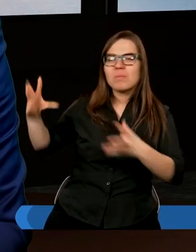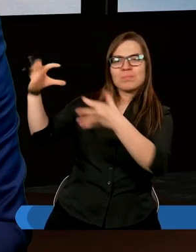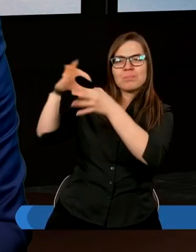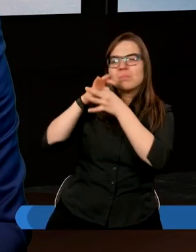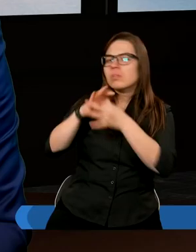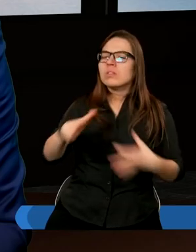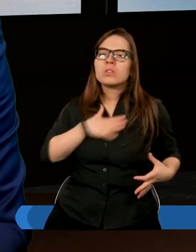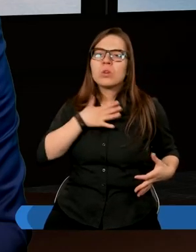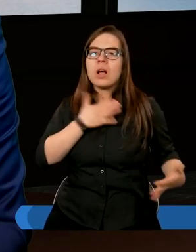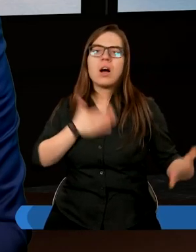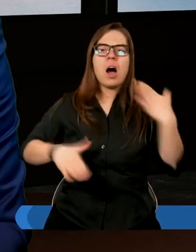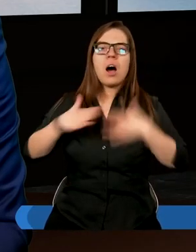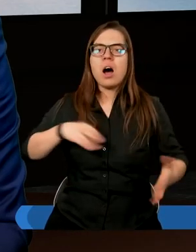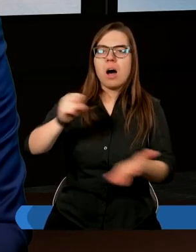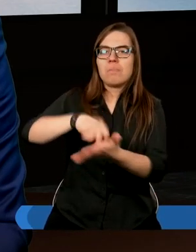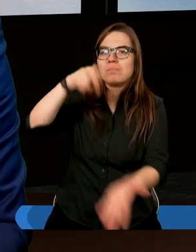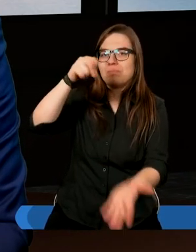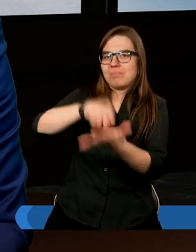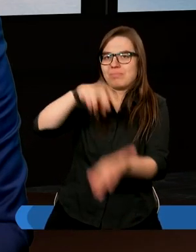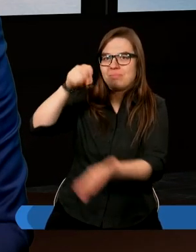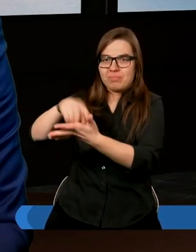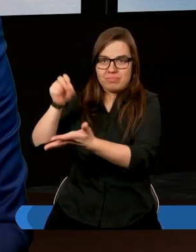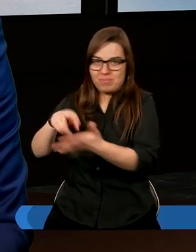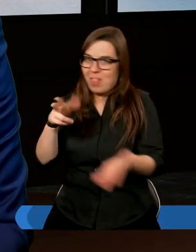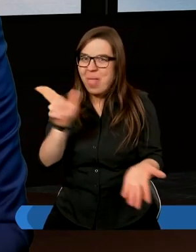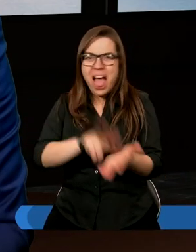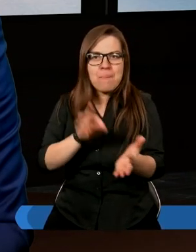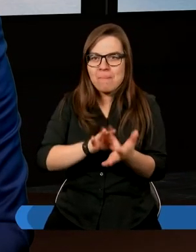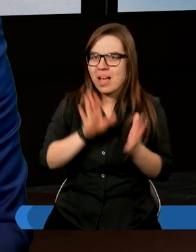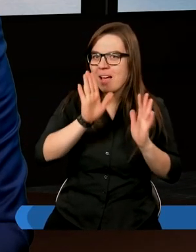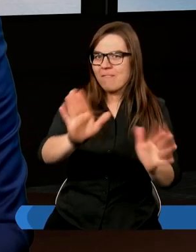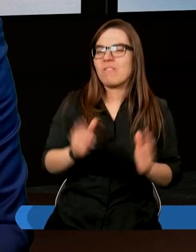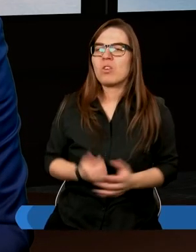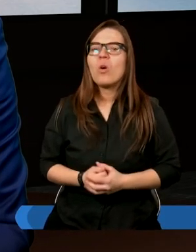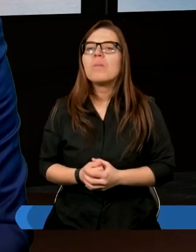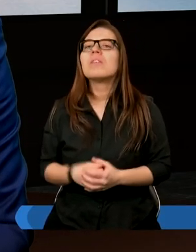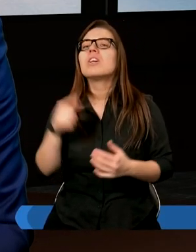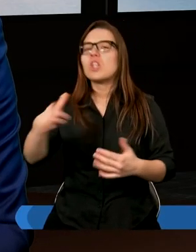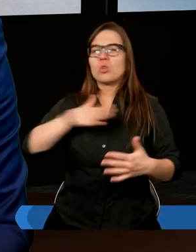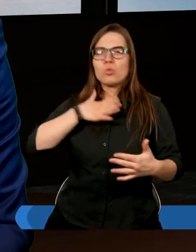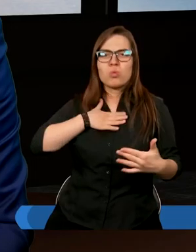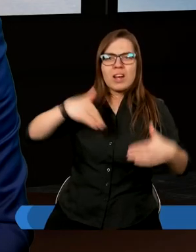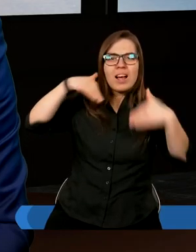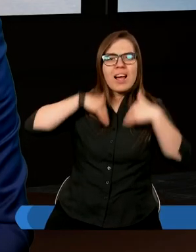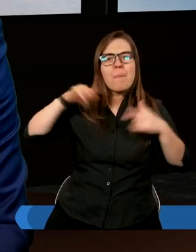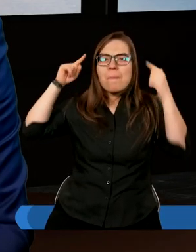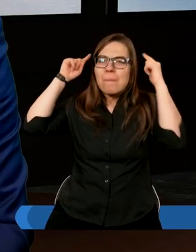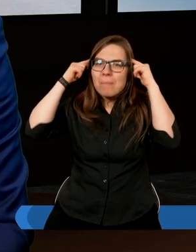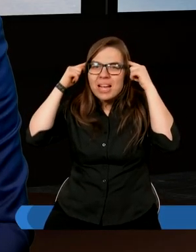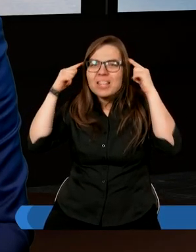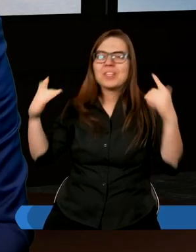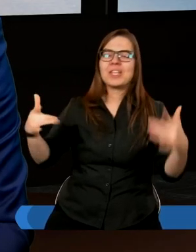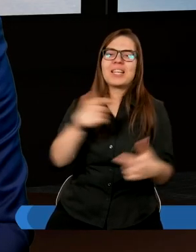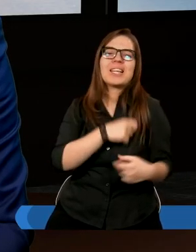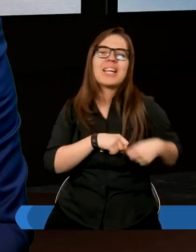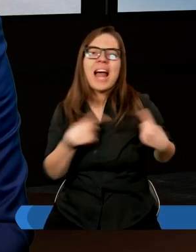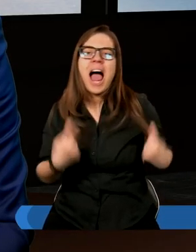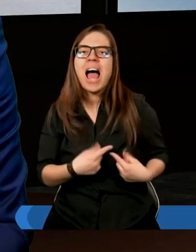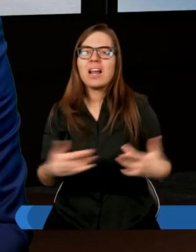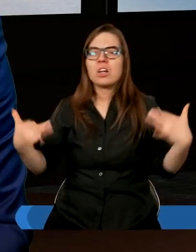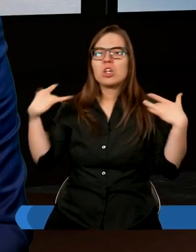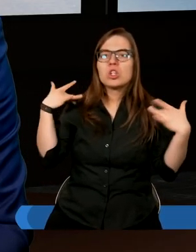żebyśmy rozumieli, że kiedy naprawdę On żyje w pełni w naszych duszach, umysłach i sercach, to wtedy po